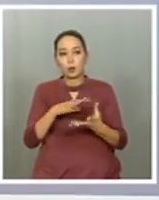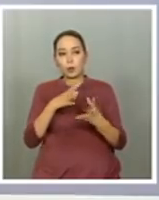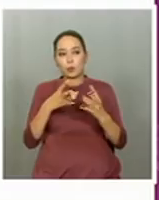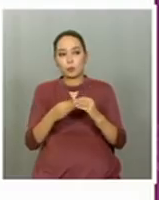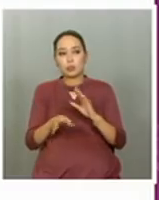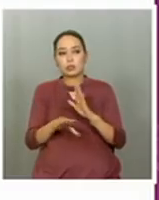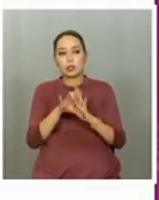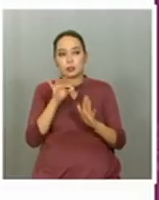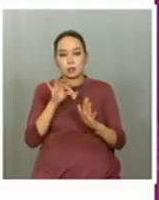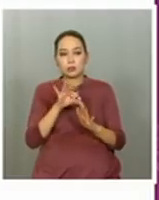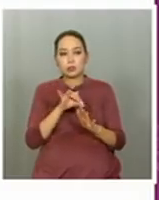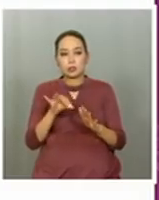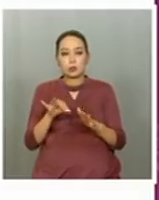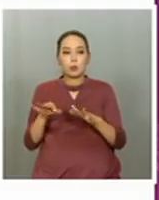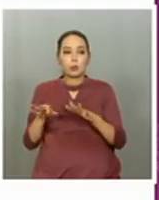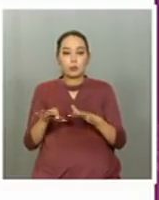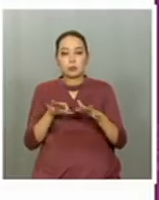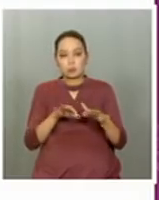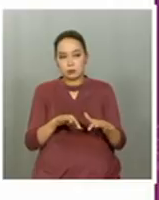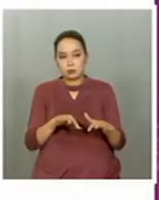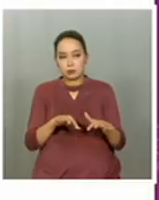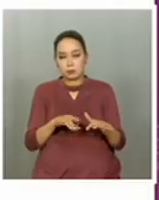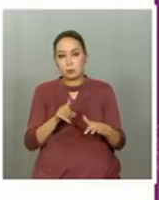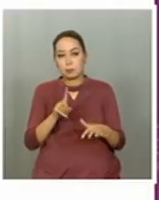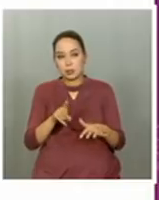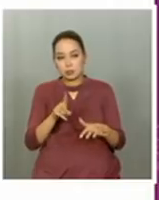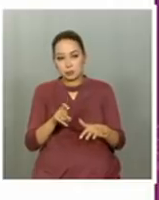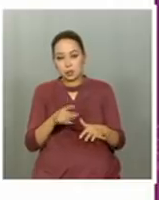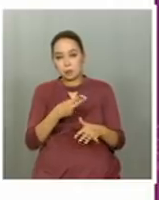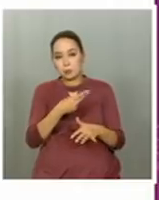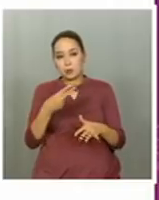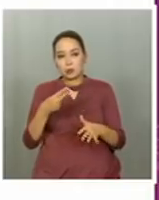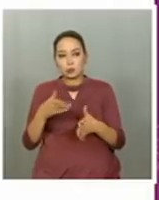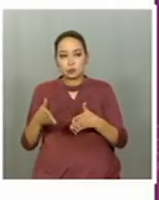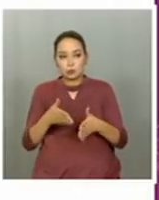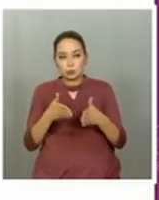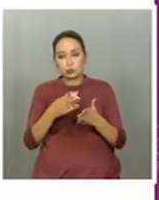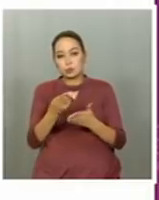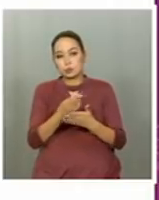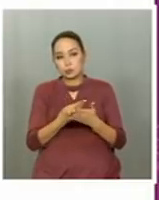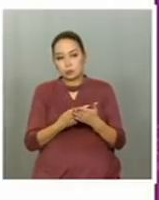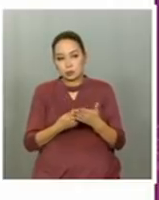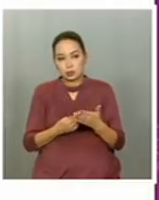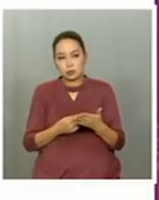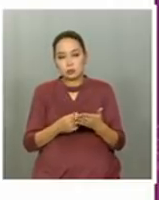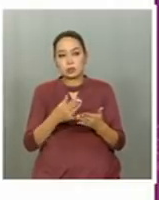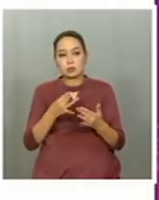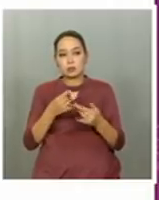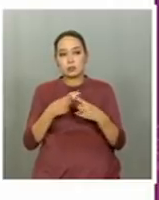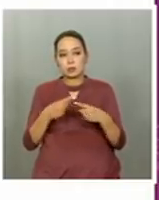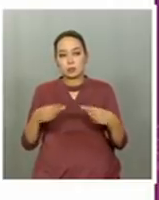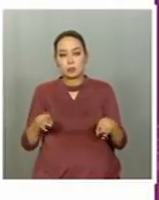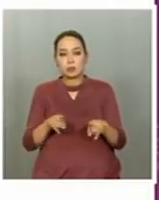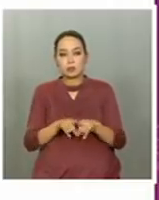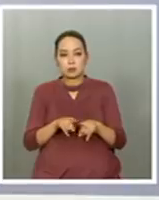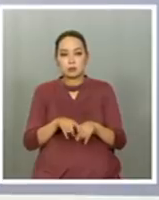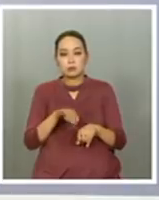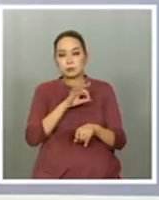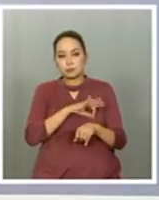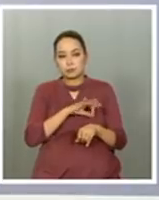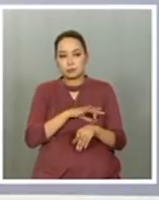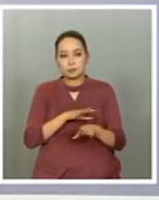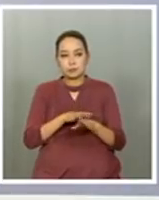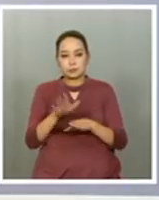таңдау және орналастыру, батырмалар, мәтіндік жолдар, суреттер және тағы басқа да компоненттер үшін